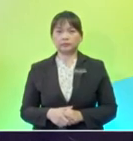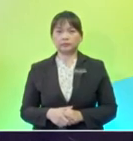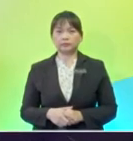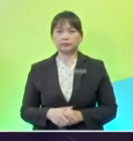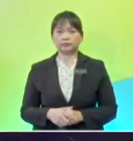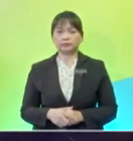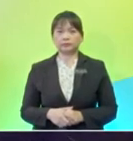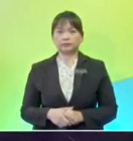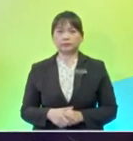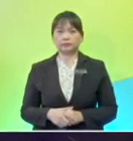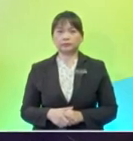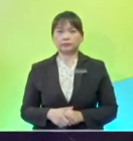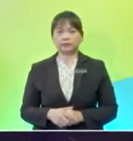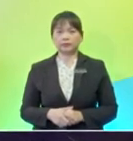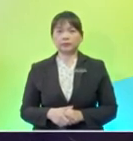terlebih dahulu